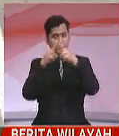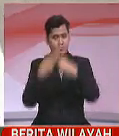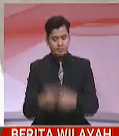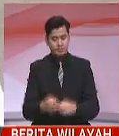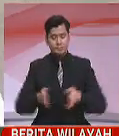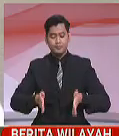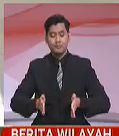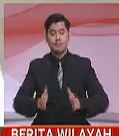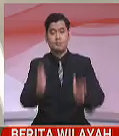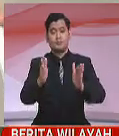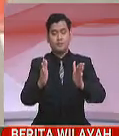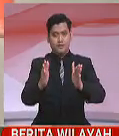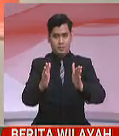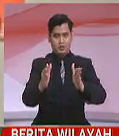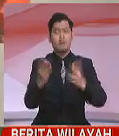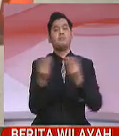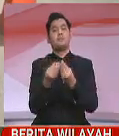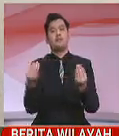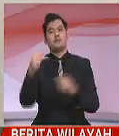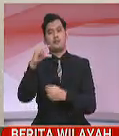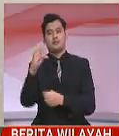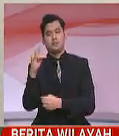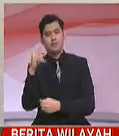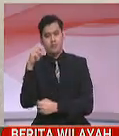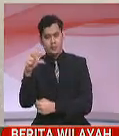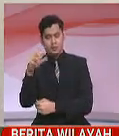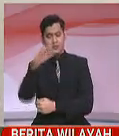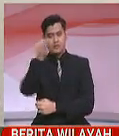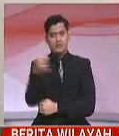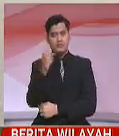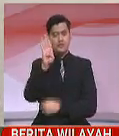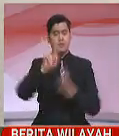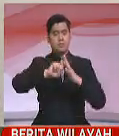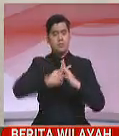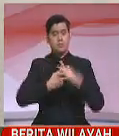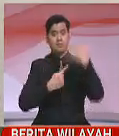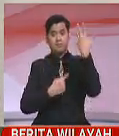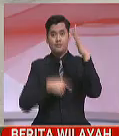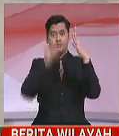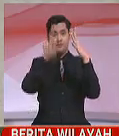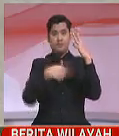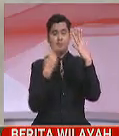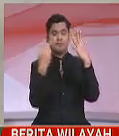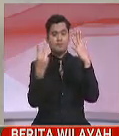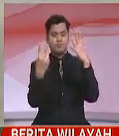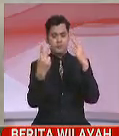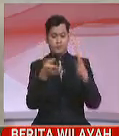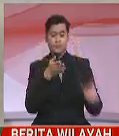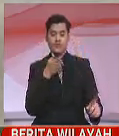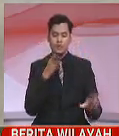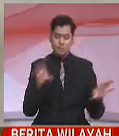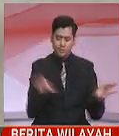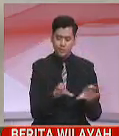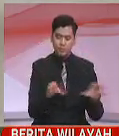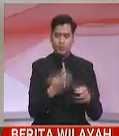sepanjang lebuhraya Pasir Gudang Johor Bahru bermula 15 Februari ini fokus diberi kepada penampalan lubang di laluan